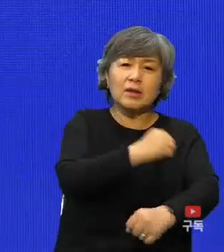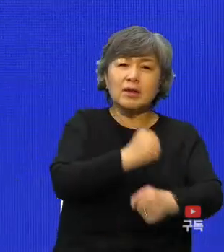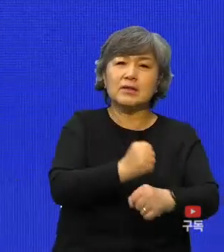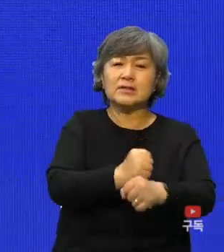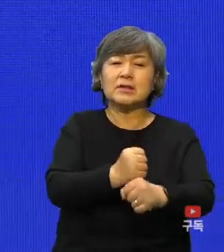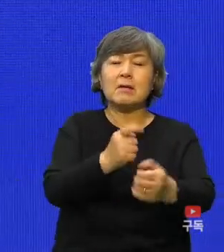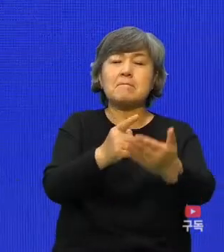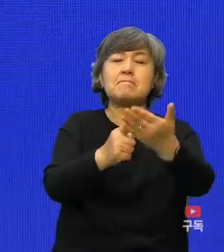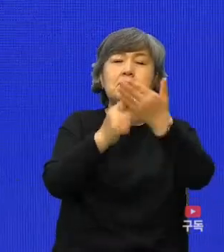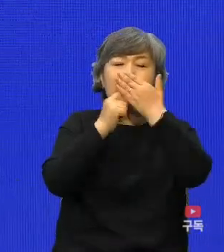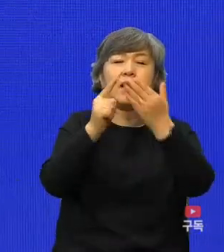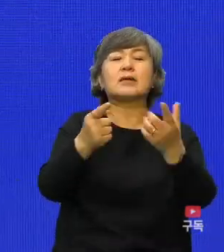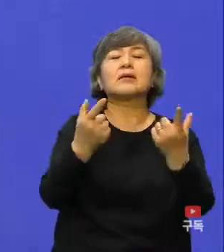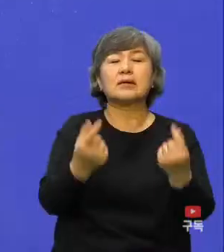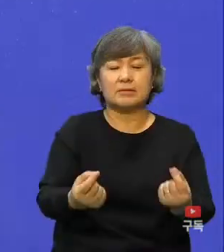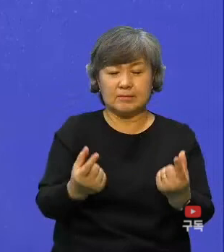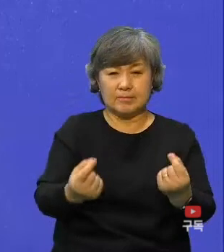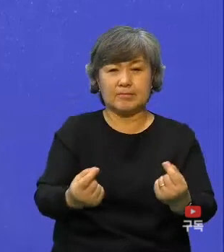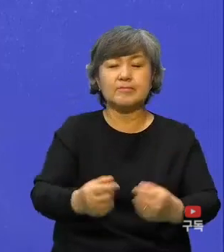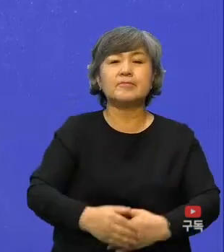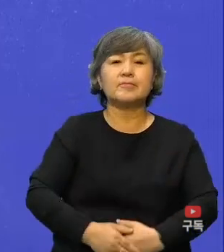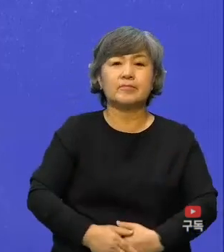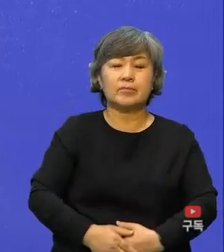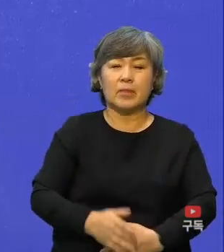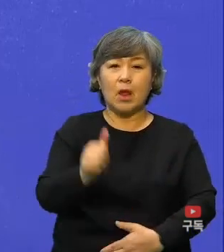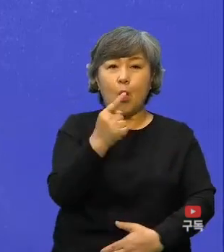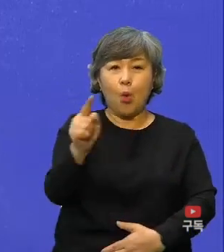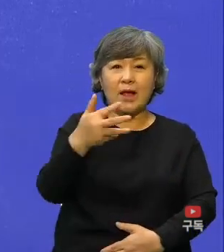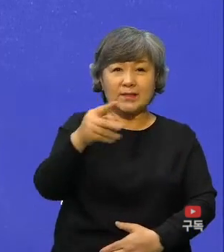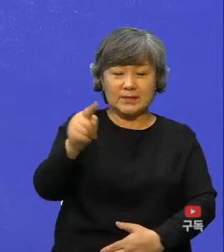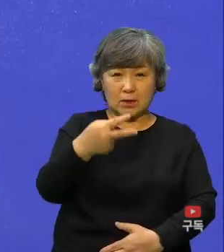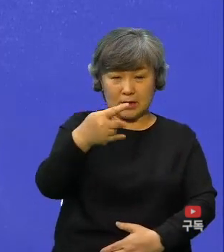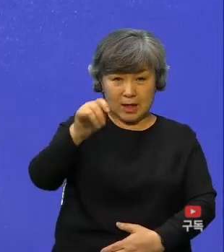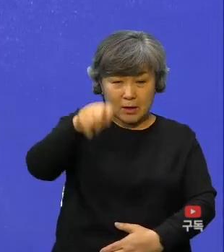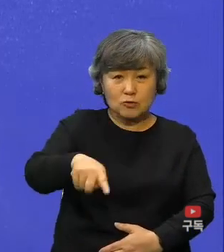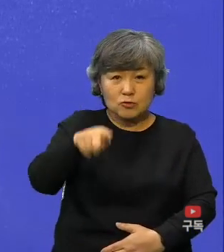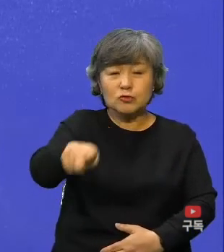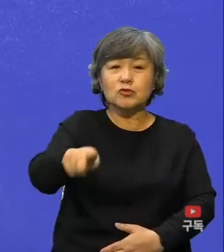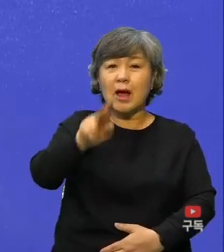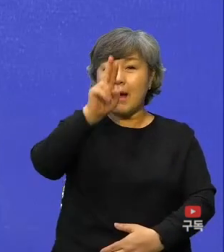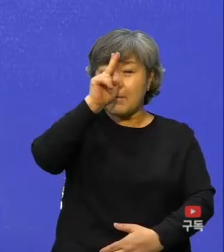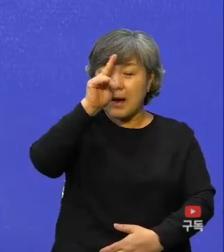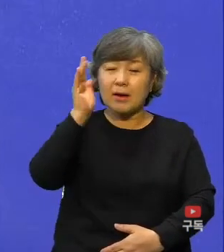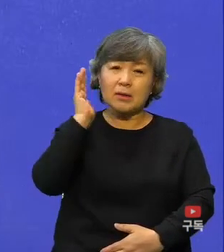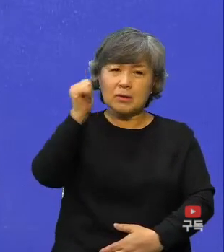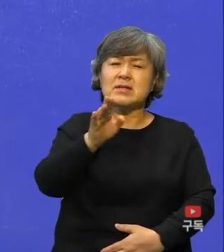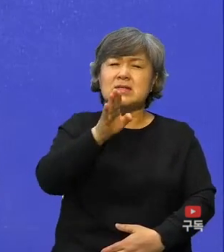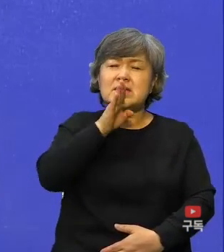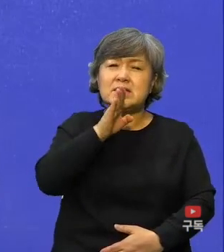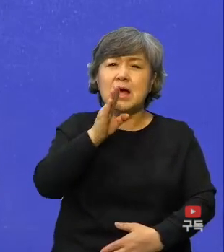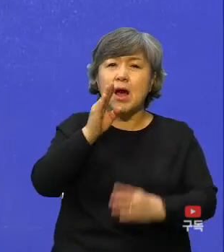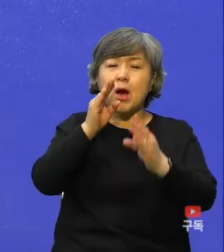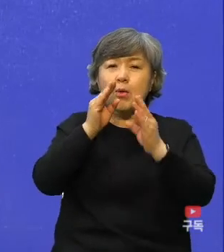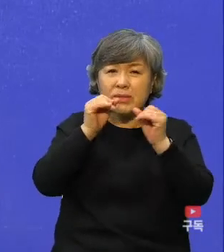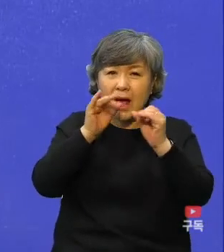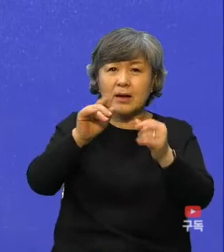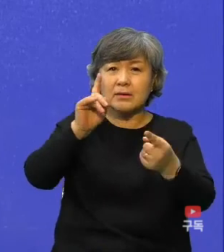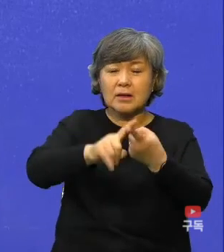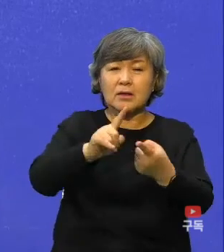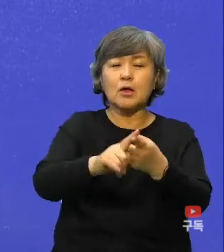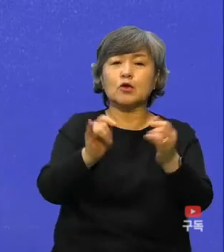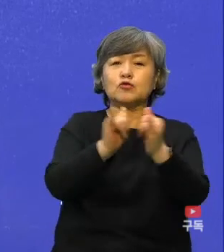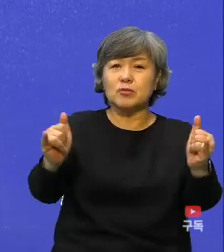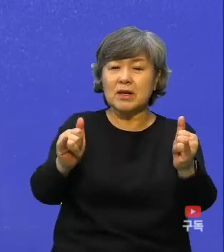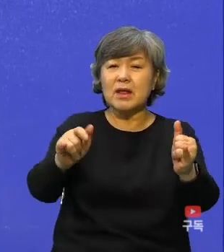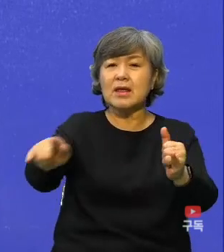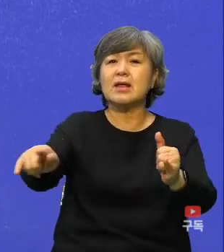그림이 드러나는 것 같습니다. 화천대유는 박근혜 정권의 실세들과 진짜 부동산 기득권 세력이 국민의힘 소속